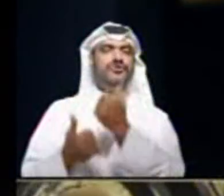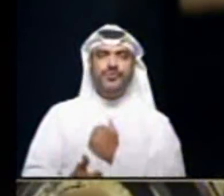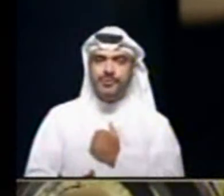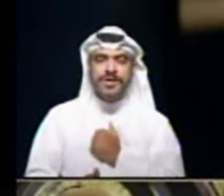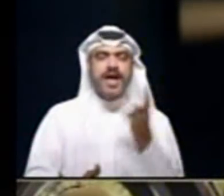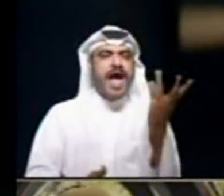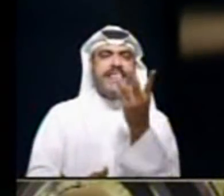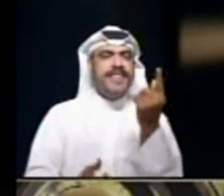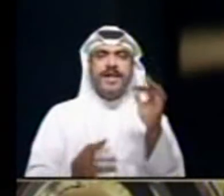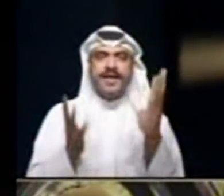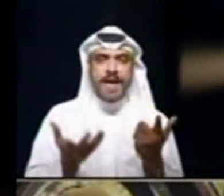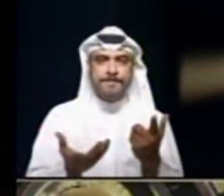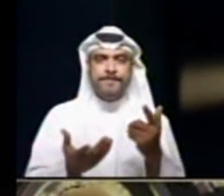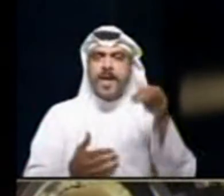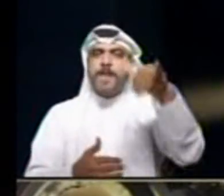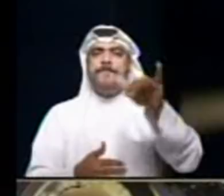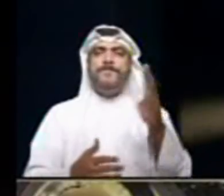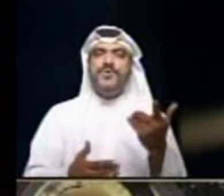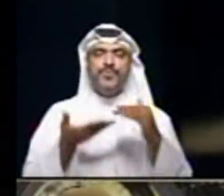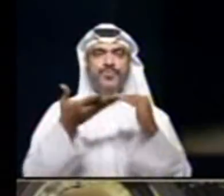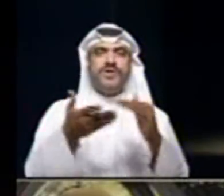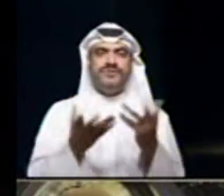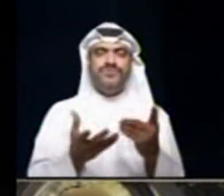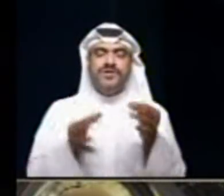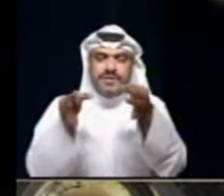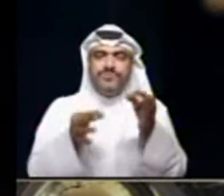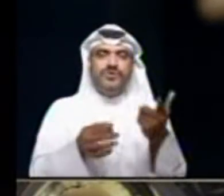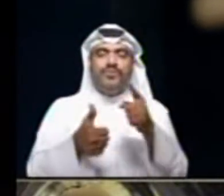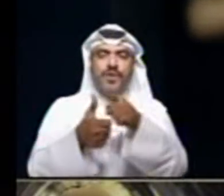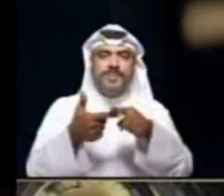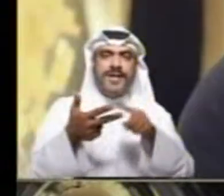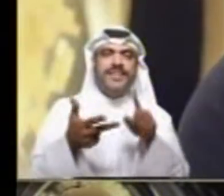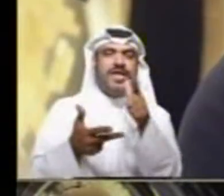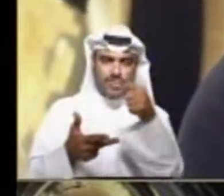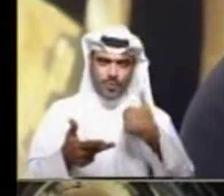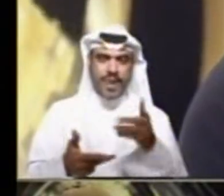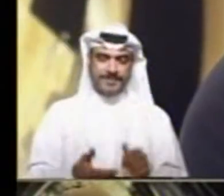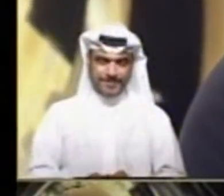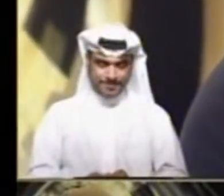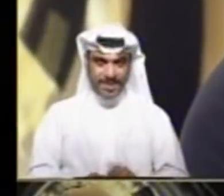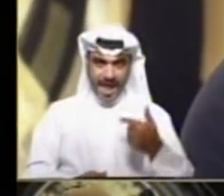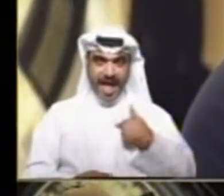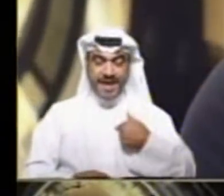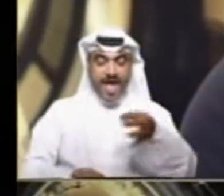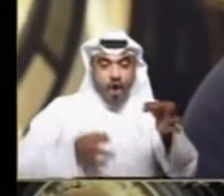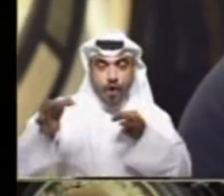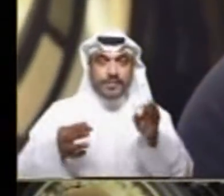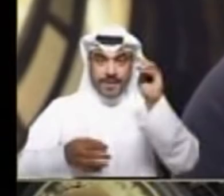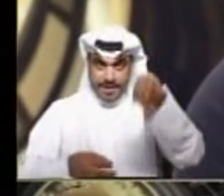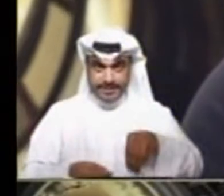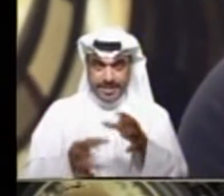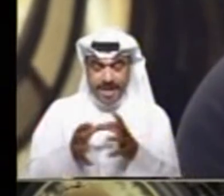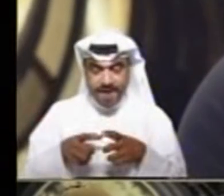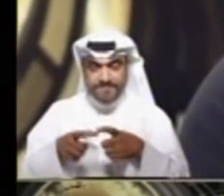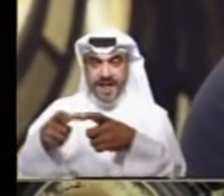كم عددها؟ هل من الممكن تصنيف تلك البلاغات أستاذ سليمان؟ طبعا احنا وضعنا خطة كفريق الإسناد والإنقاذ،